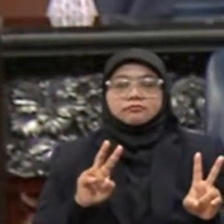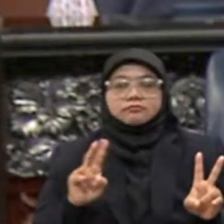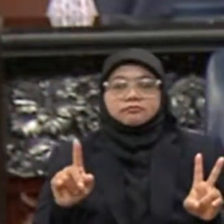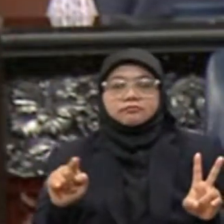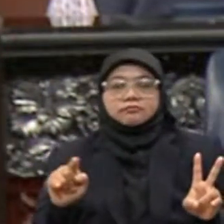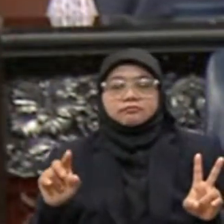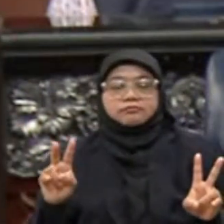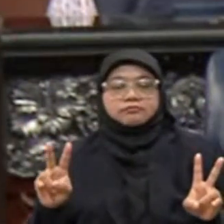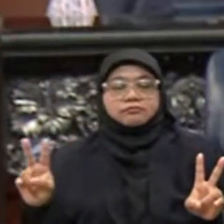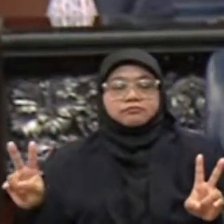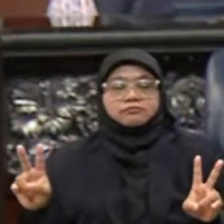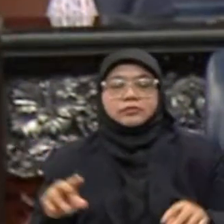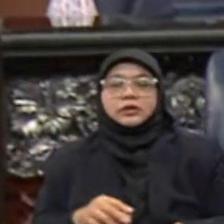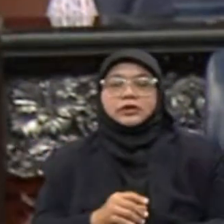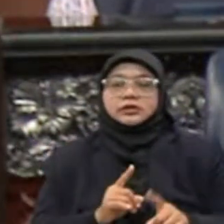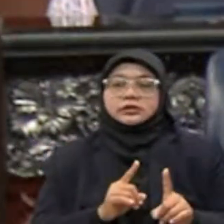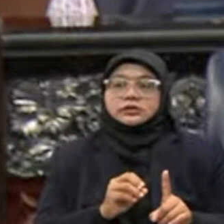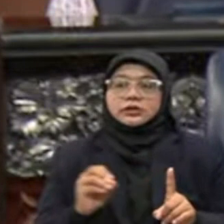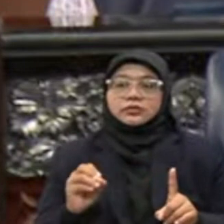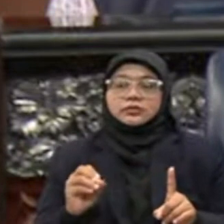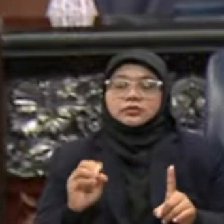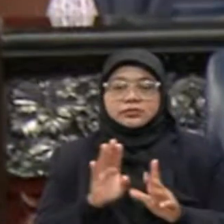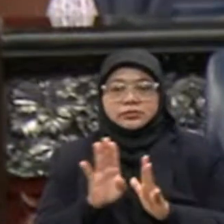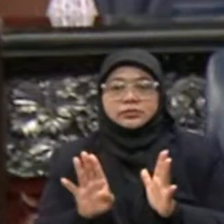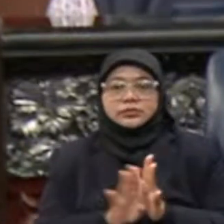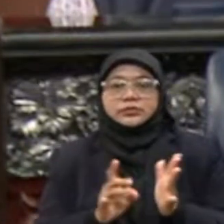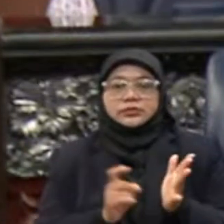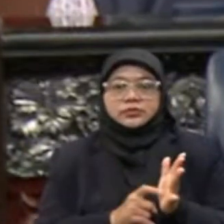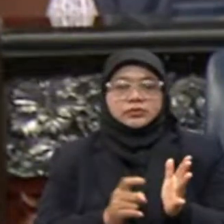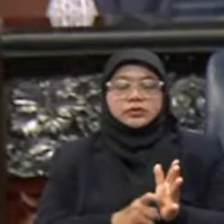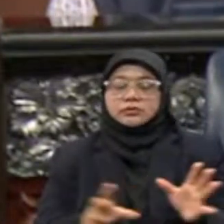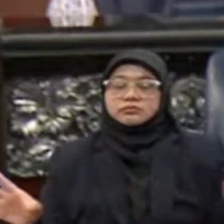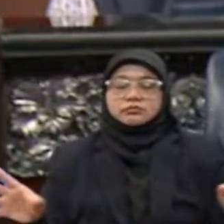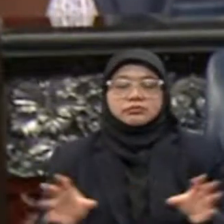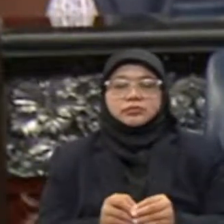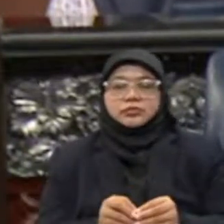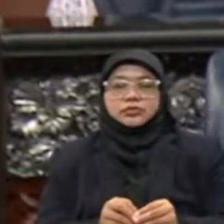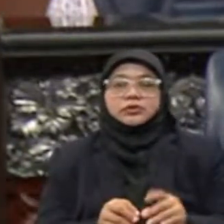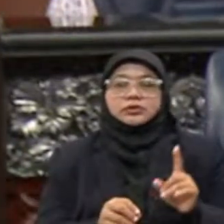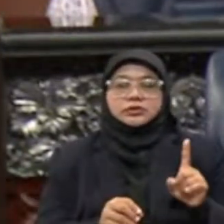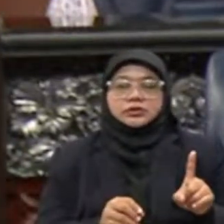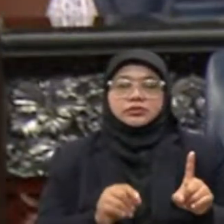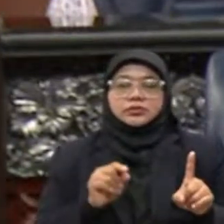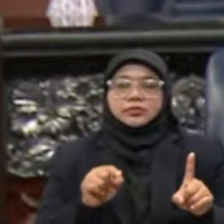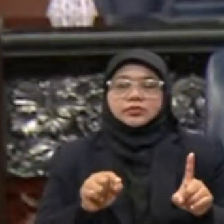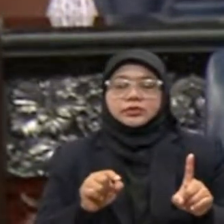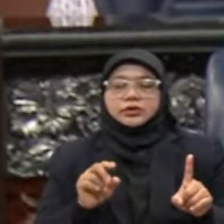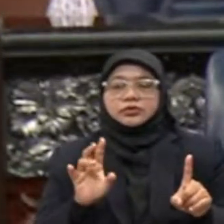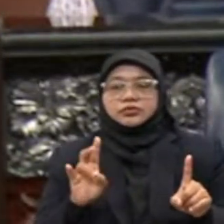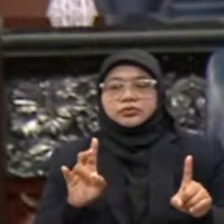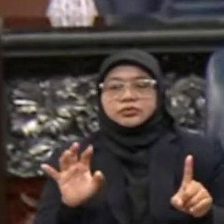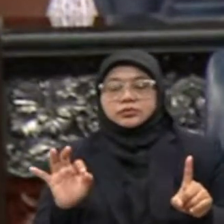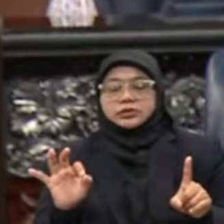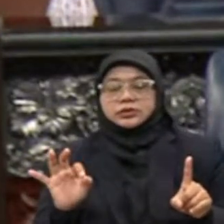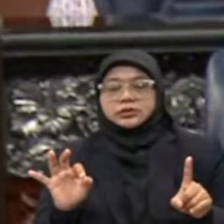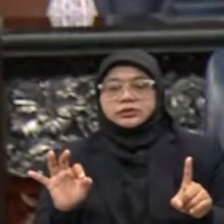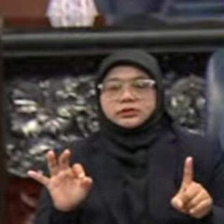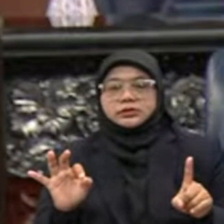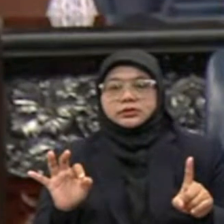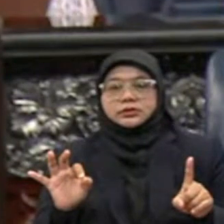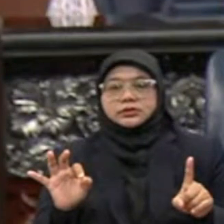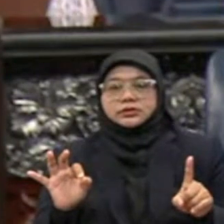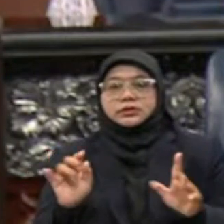tambah lagi 100 billion hutang menjadikan kepada satu ukuran kosong 79